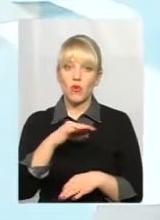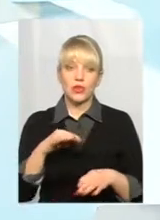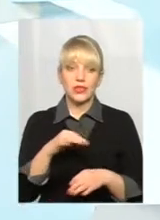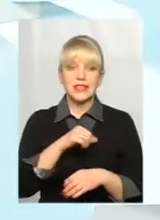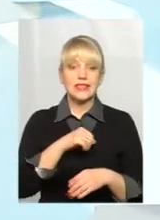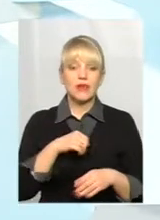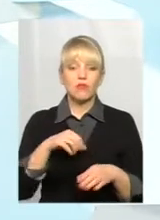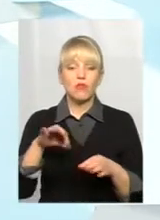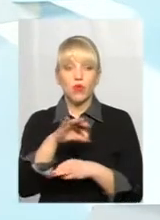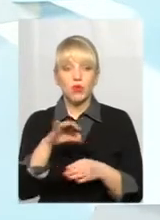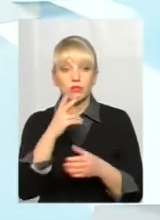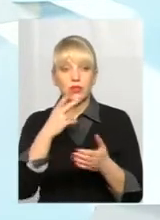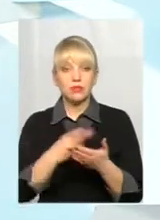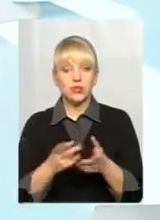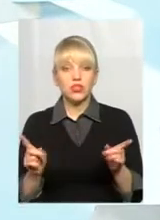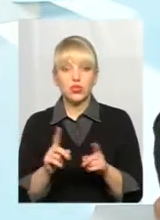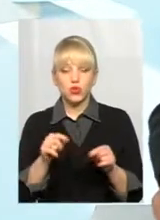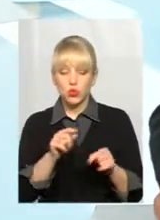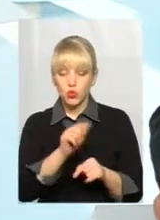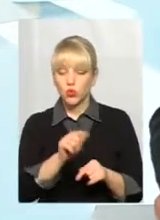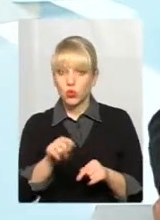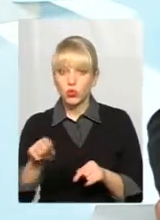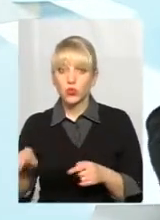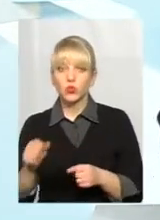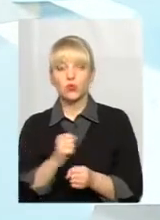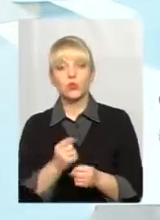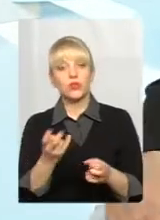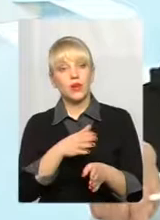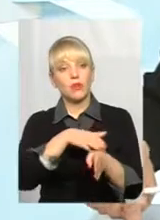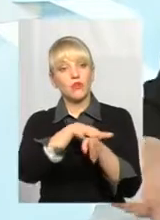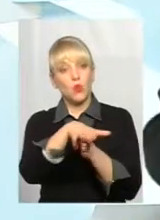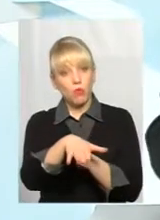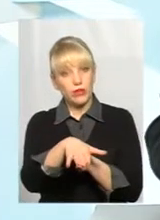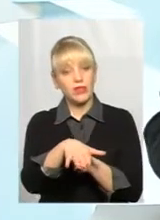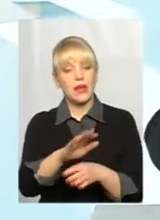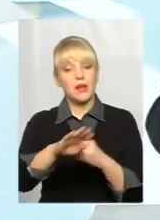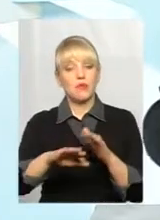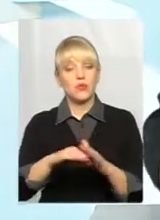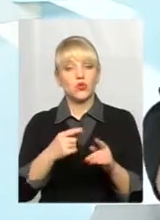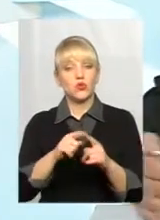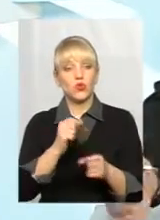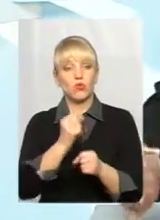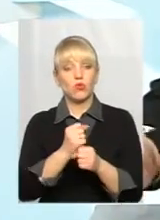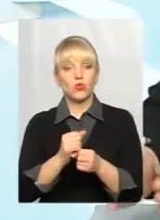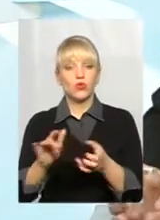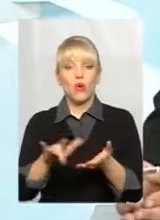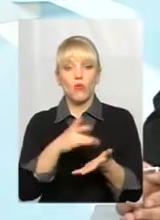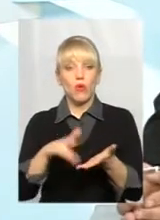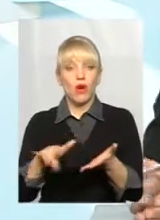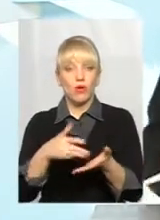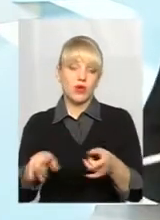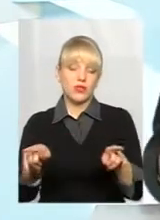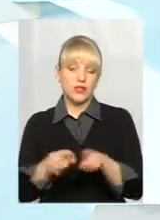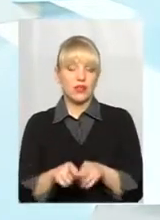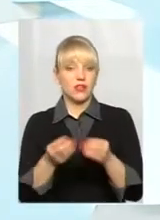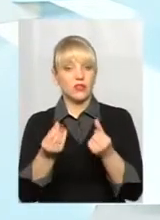саме передбачає, що потрібно ту роботу зробити. І під цю роботу, по калькуляції, загальна сума отака.